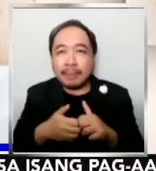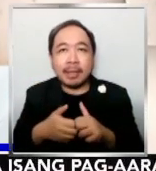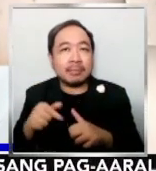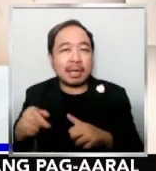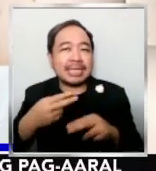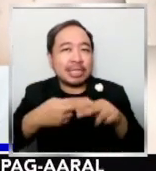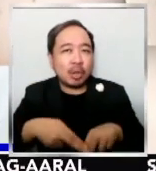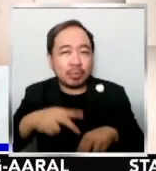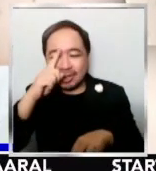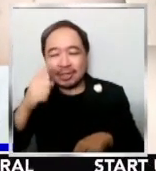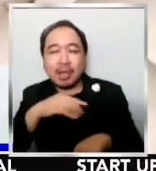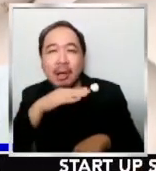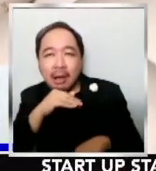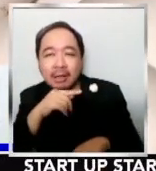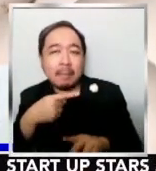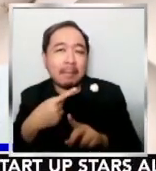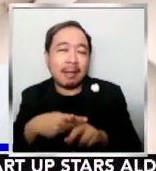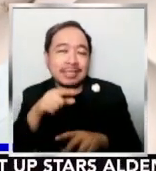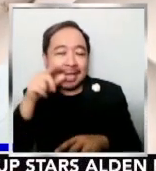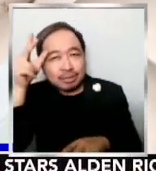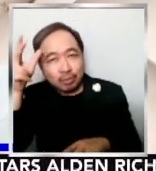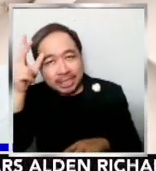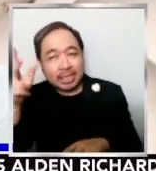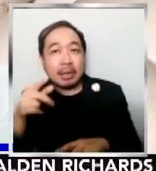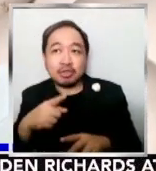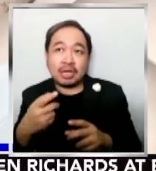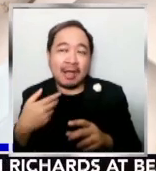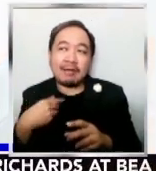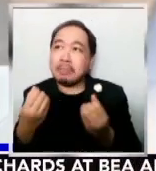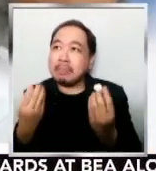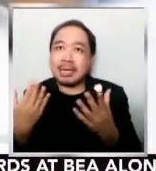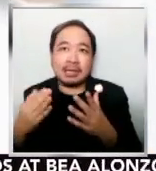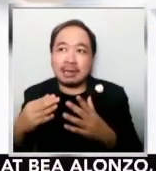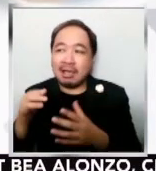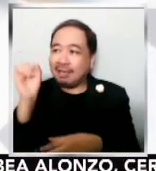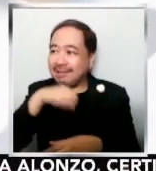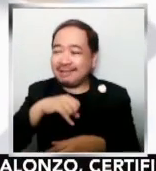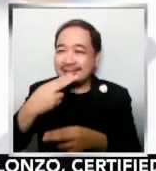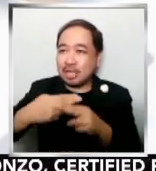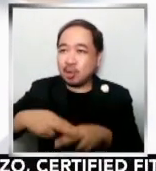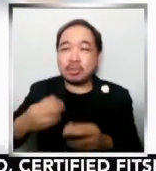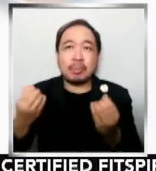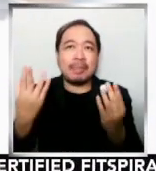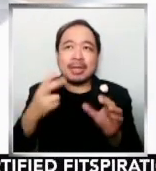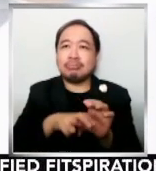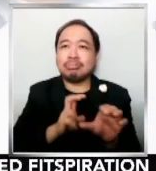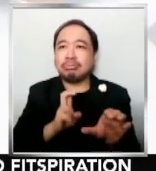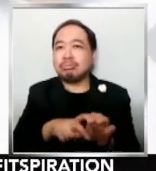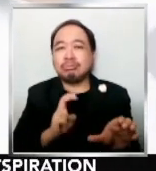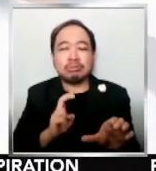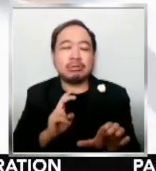ito sa oversupply ng itlog, kaya kalaunan marami na rin ang umatras. Kaya marami ang umatras,